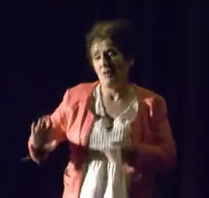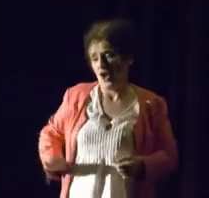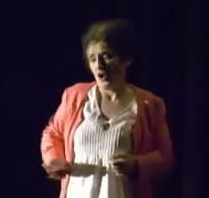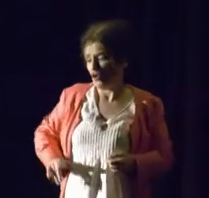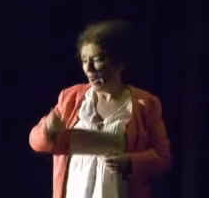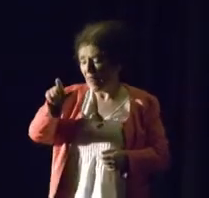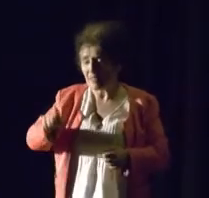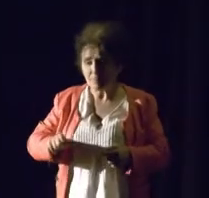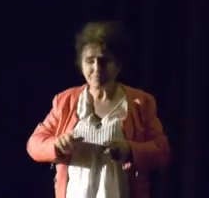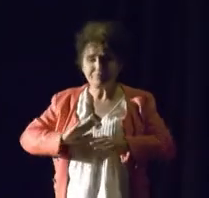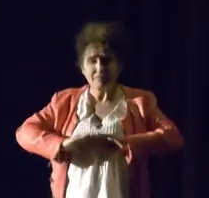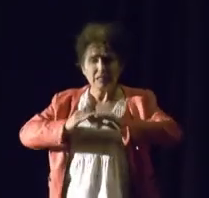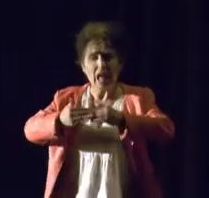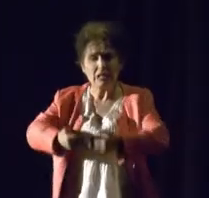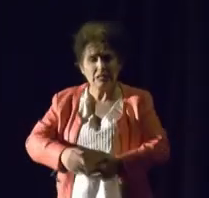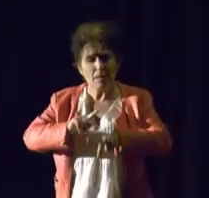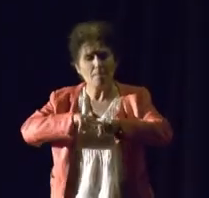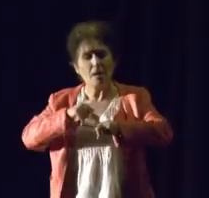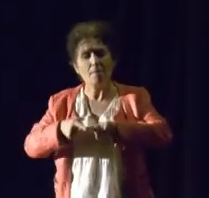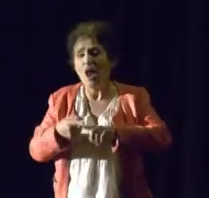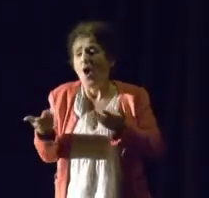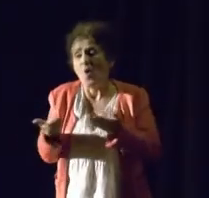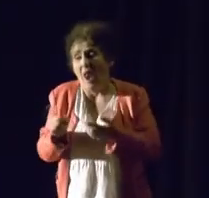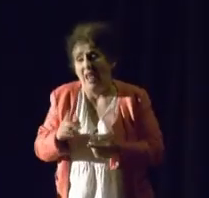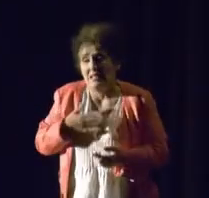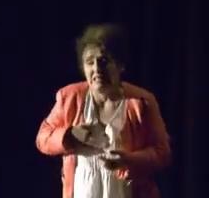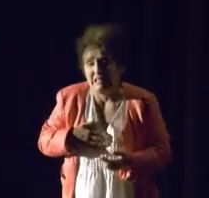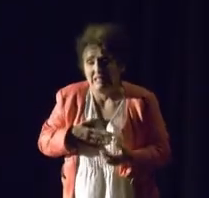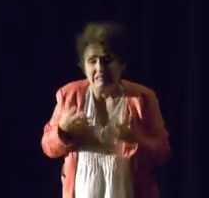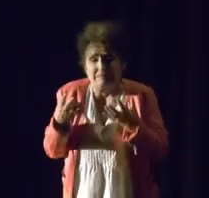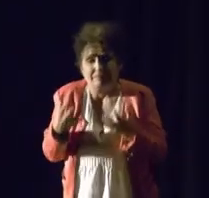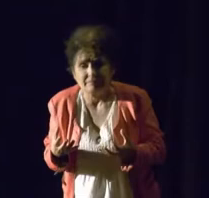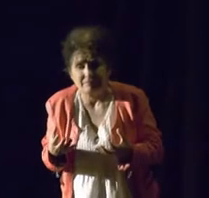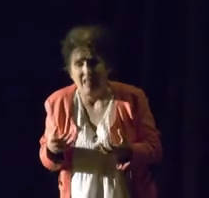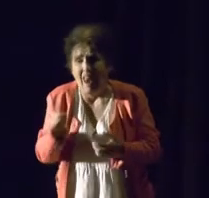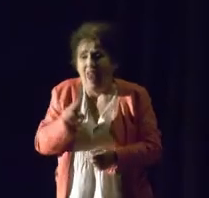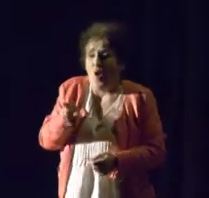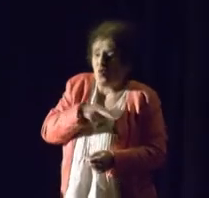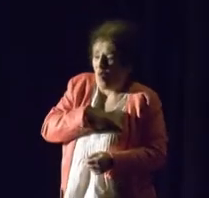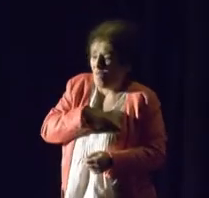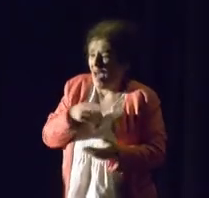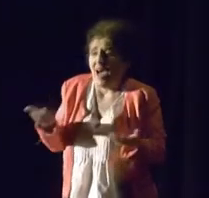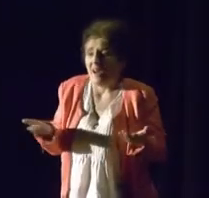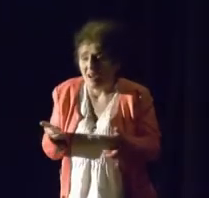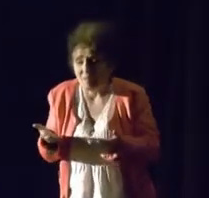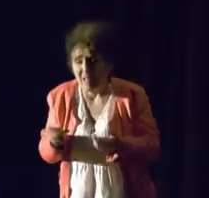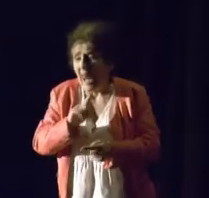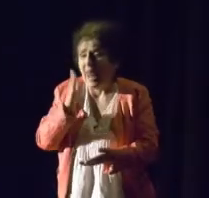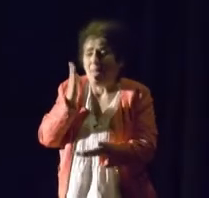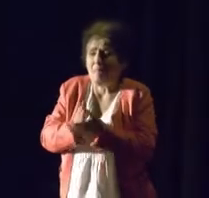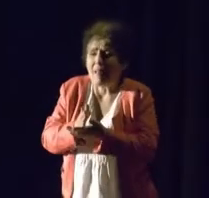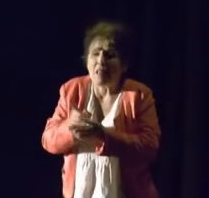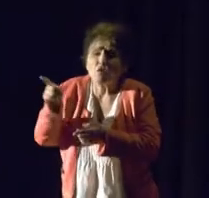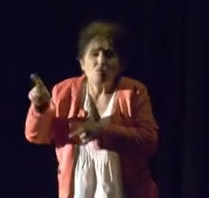да забремени тогаш кога не сака, тогаш кога не ѝ одговара, тогаш кога не била со